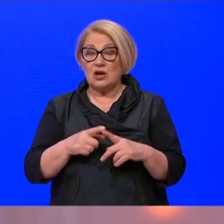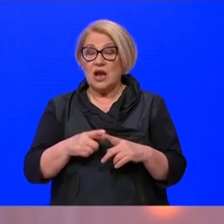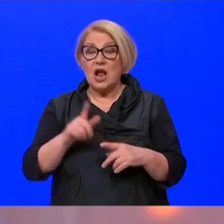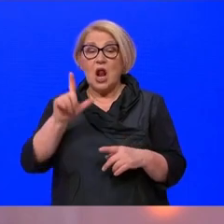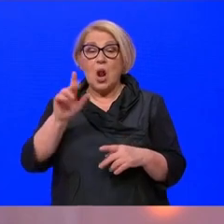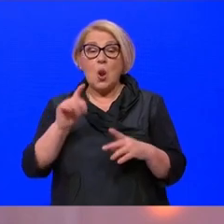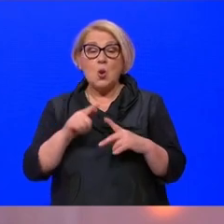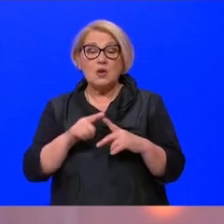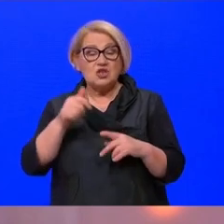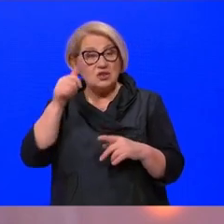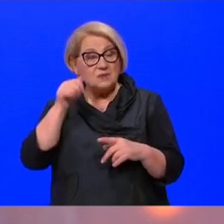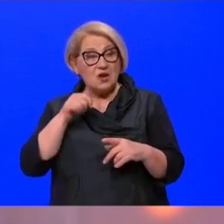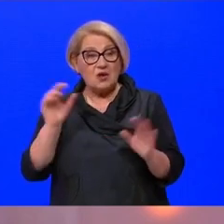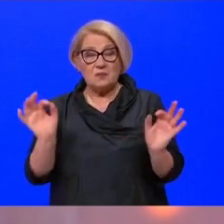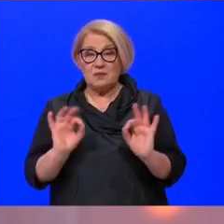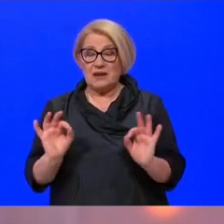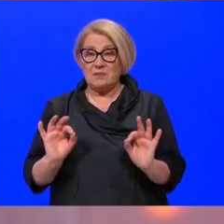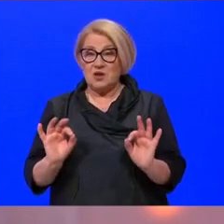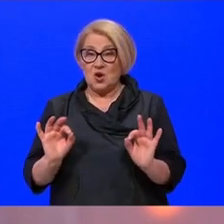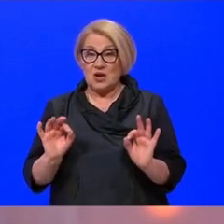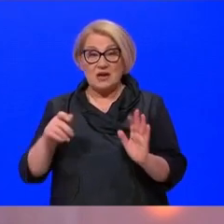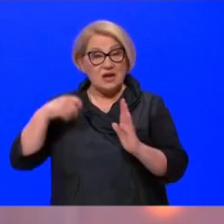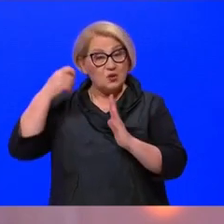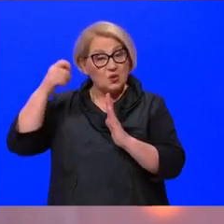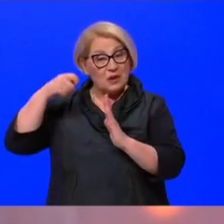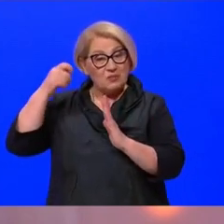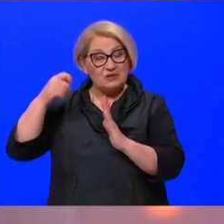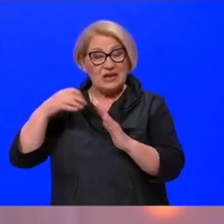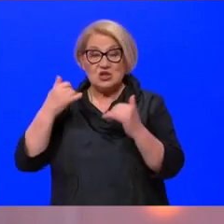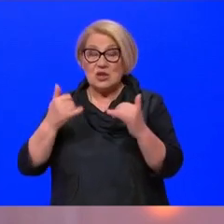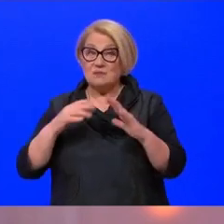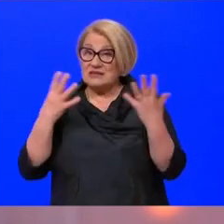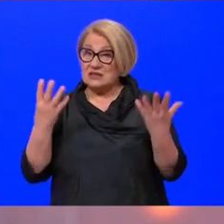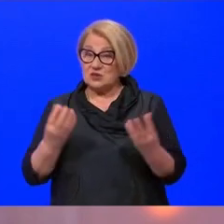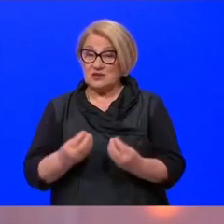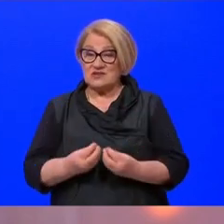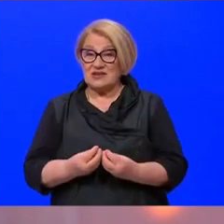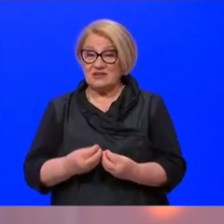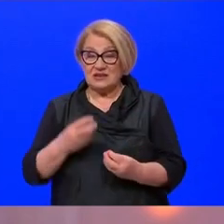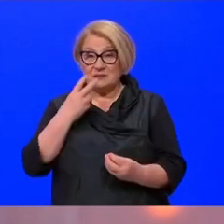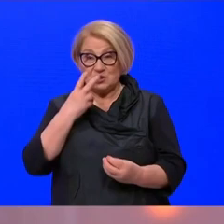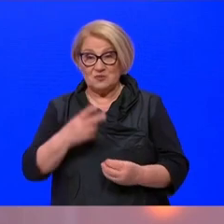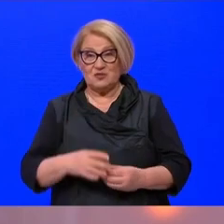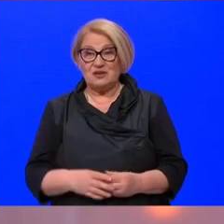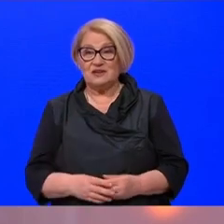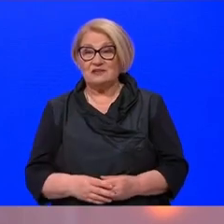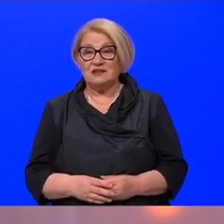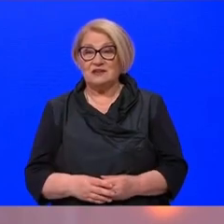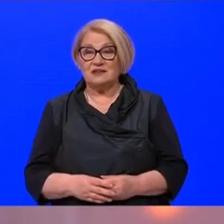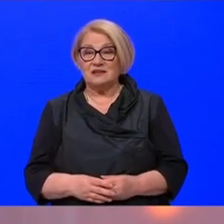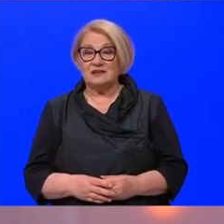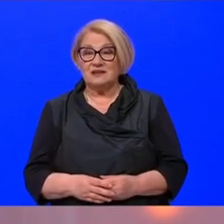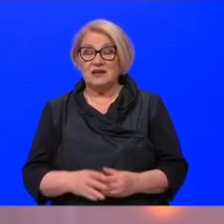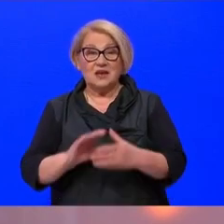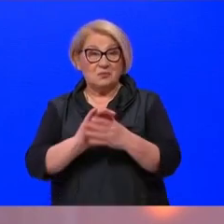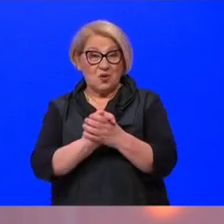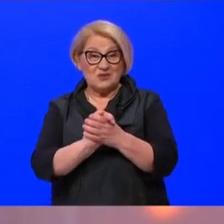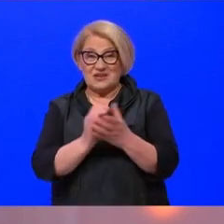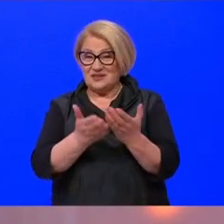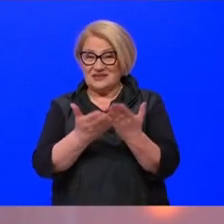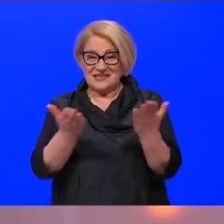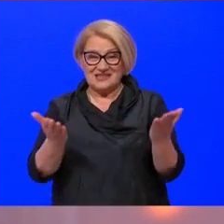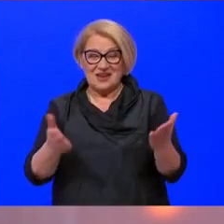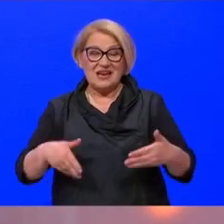iz Bjelovara je pripremio reportažu. Pa idemo ih svi zajedno pogledati, pozdraviti ih